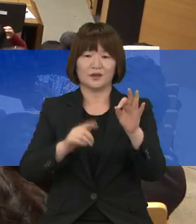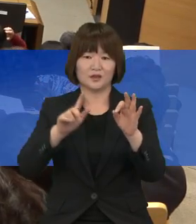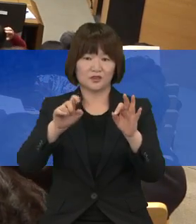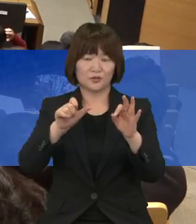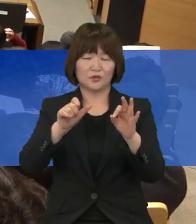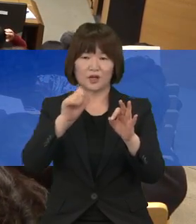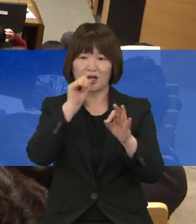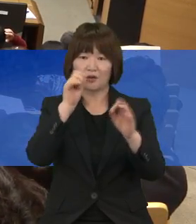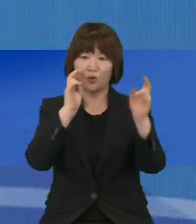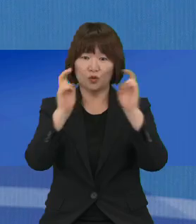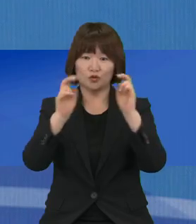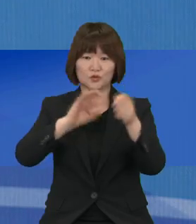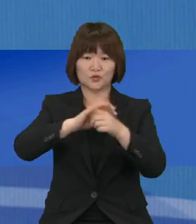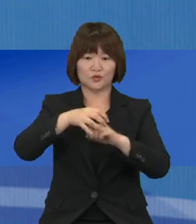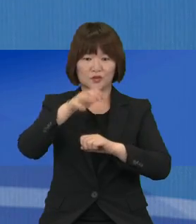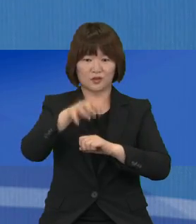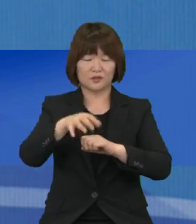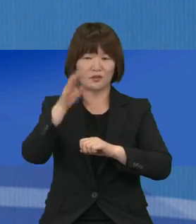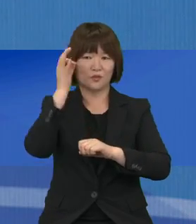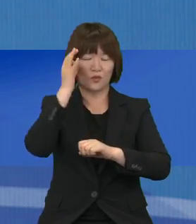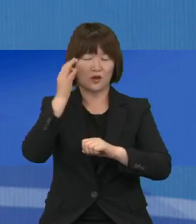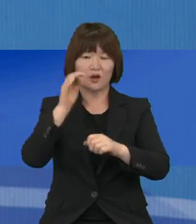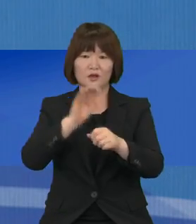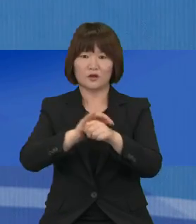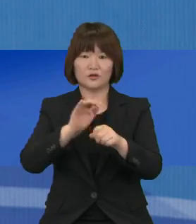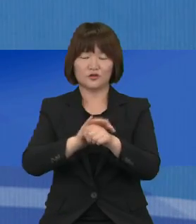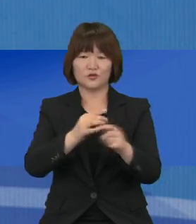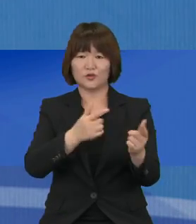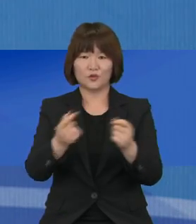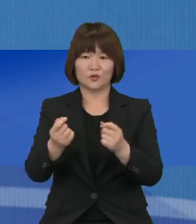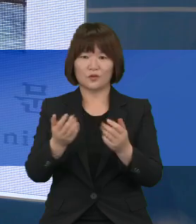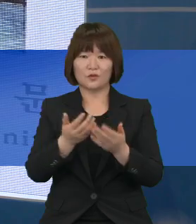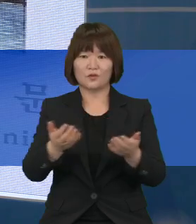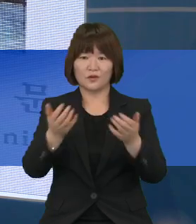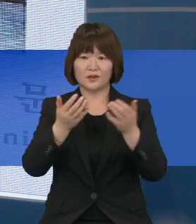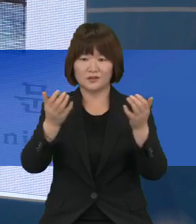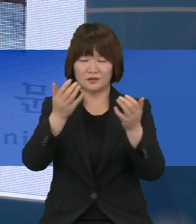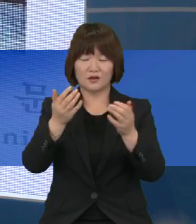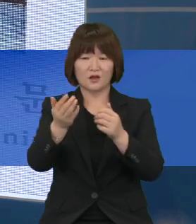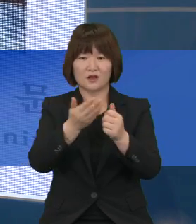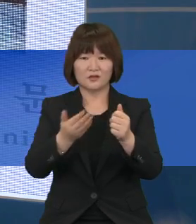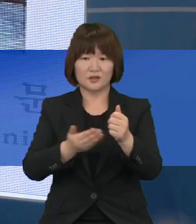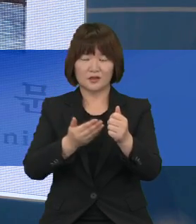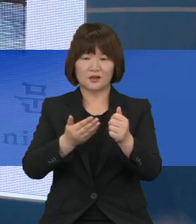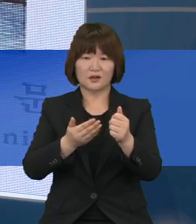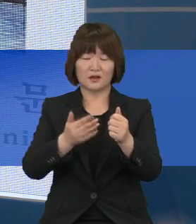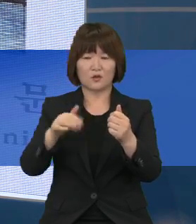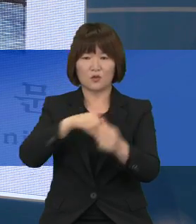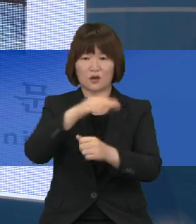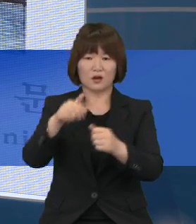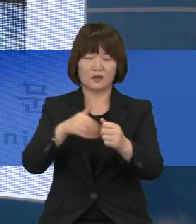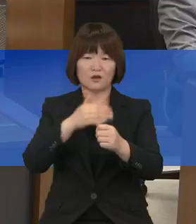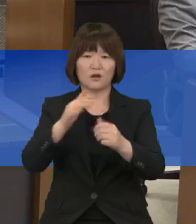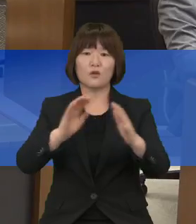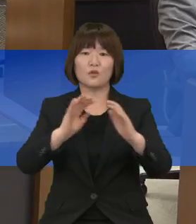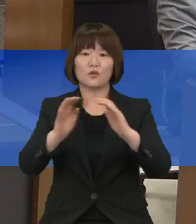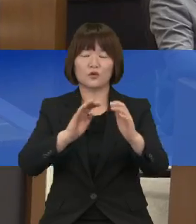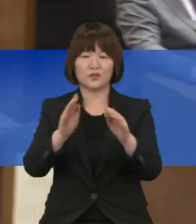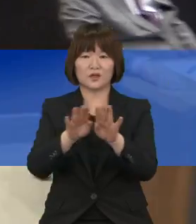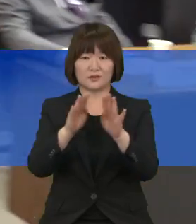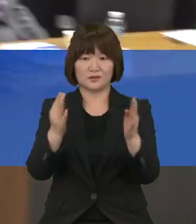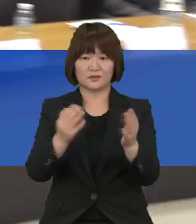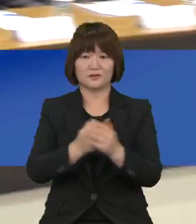15일 포스코 국제관에서 포항 경주 공동 상생발전 형산강 환경 포럼이 개최됐습니다. 이번